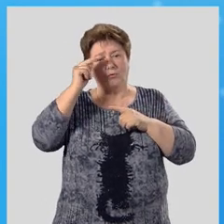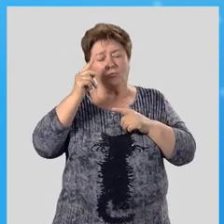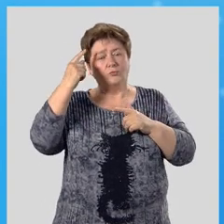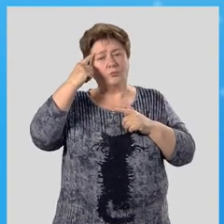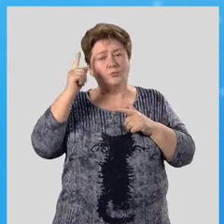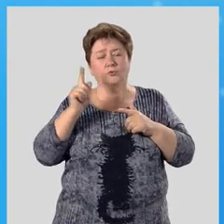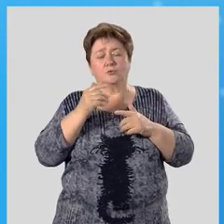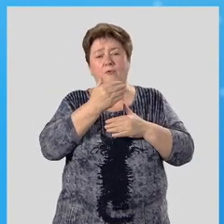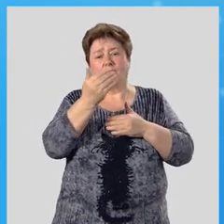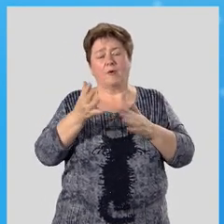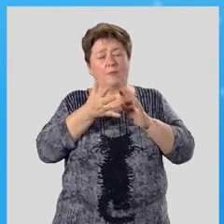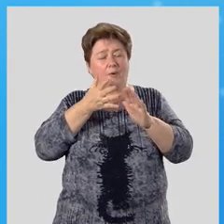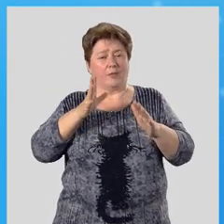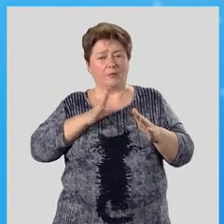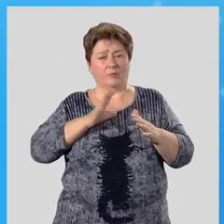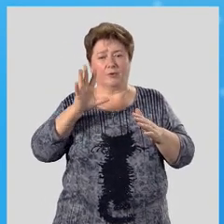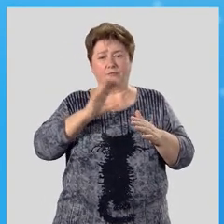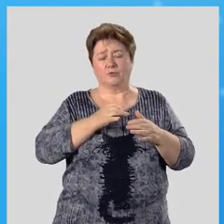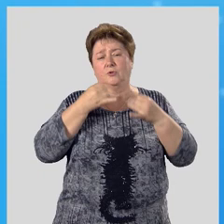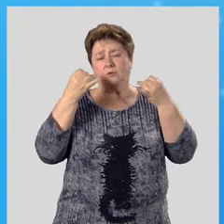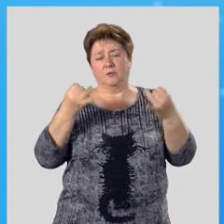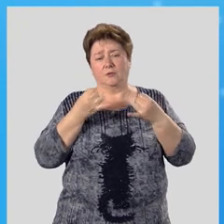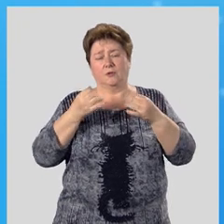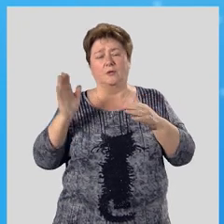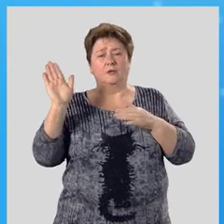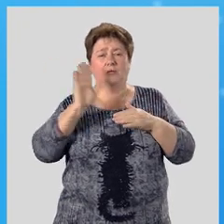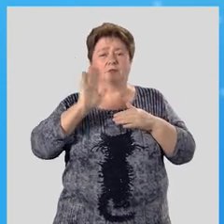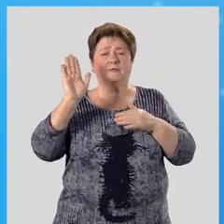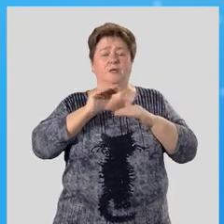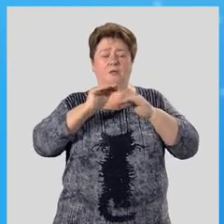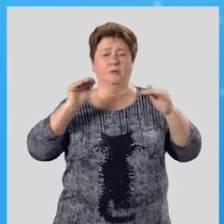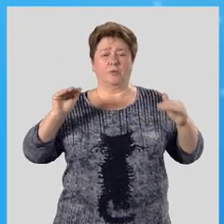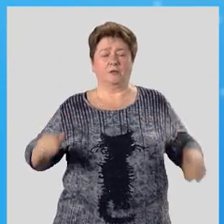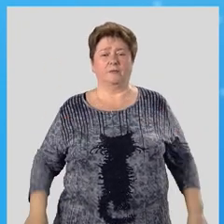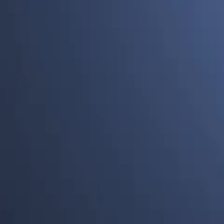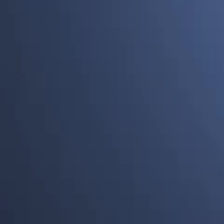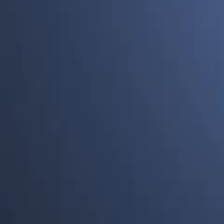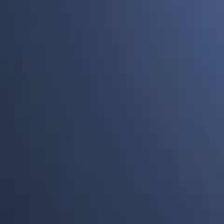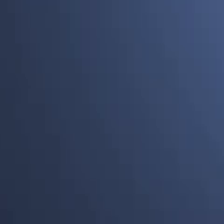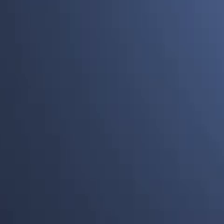Надеюсь, вам все было понятно и интересно. До свидания, ребята!